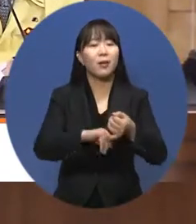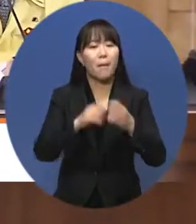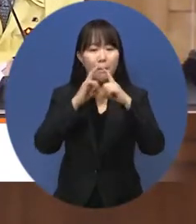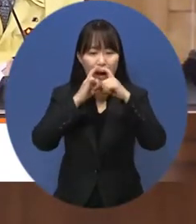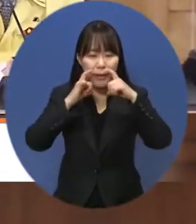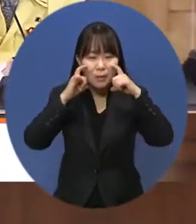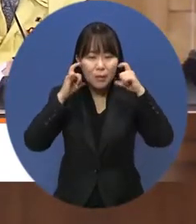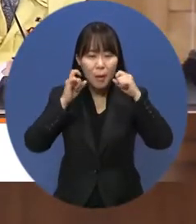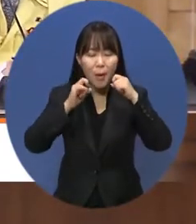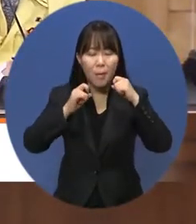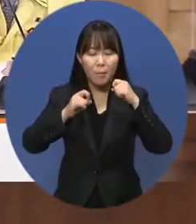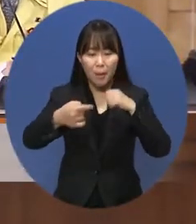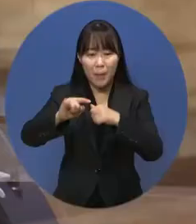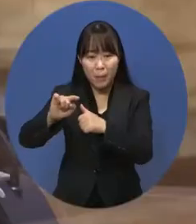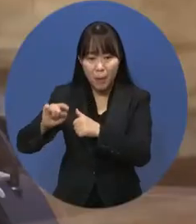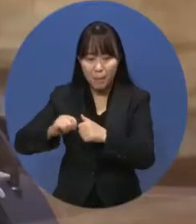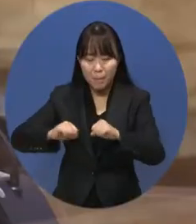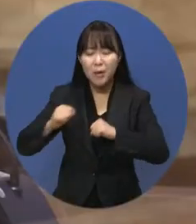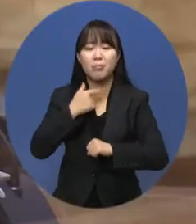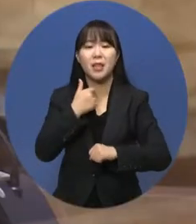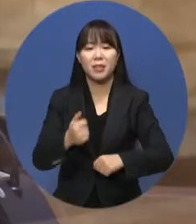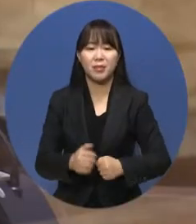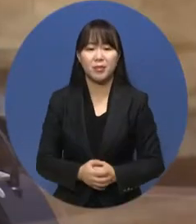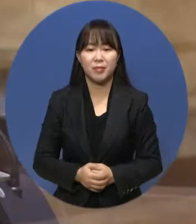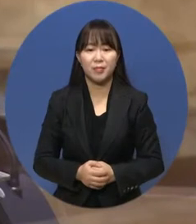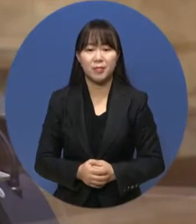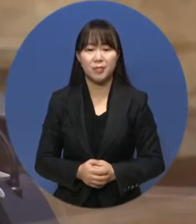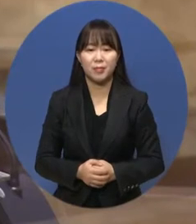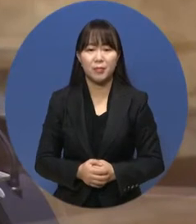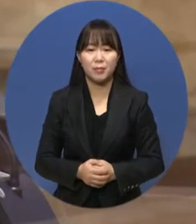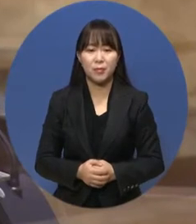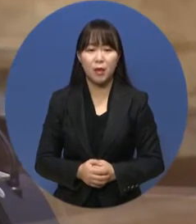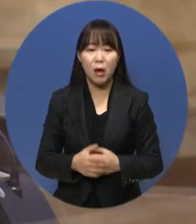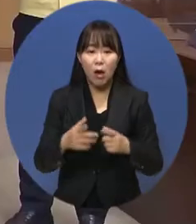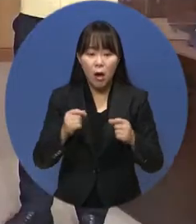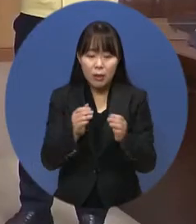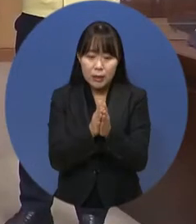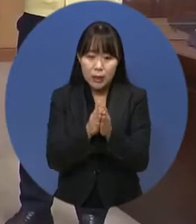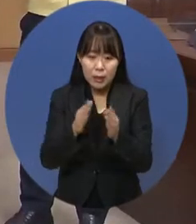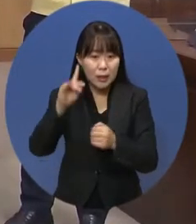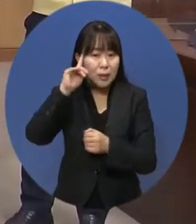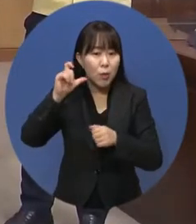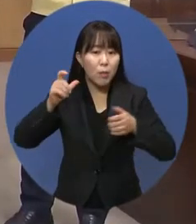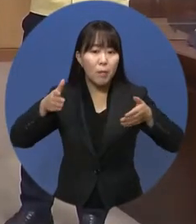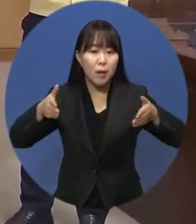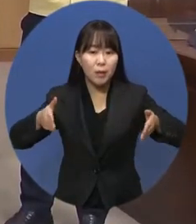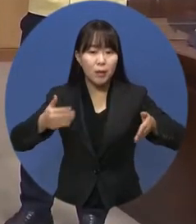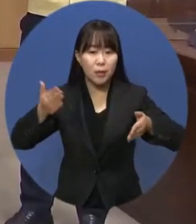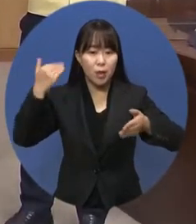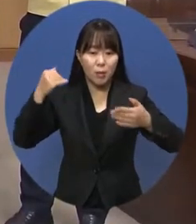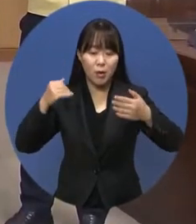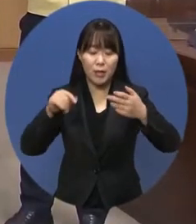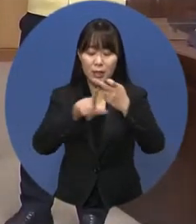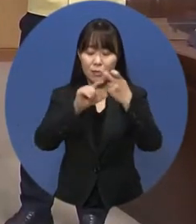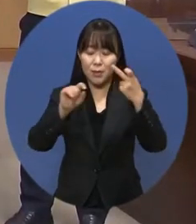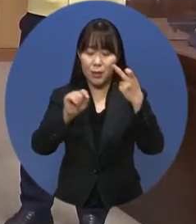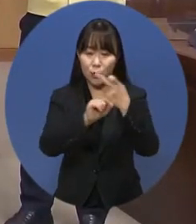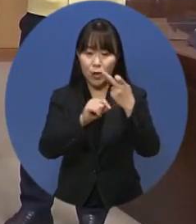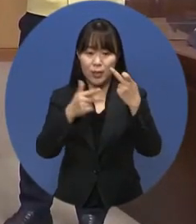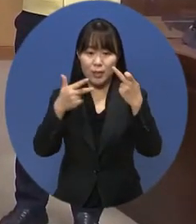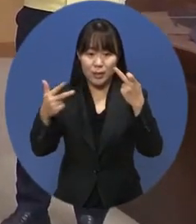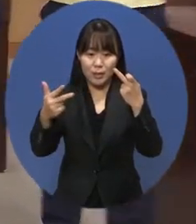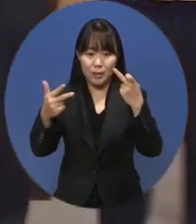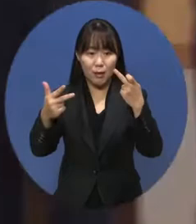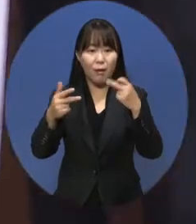곤 본 운동 에 나섰습니다 이 운동은 실시한 지 15일 만인 지난 7일 흉 천 시